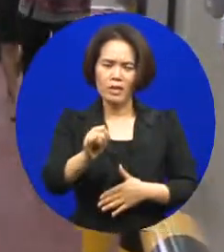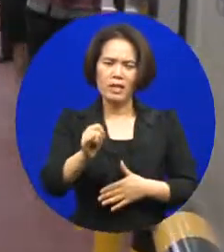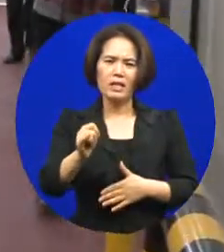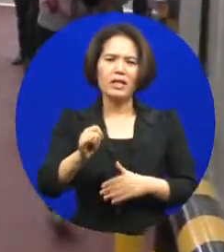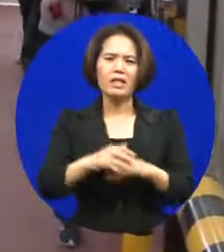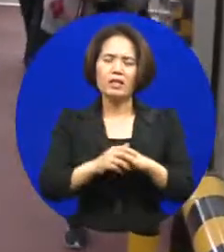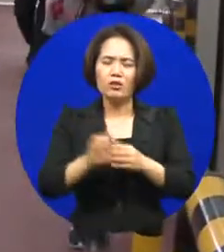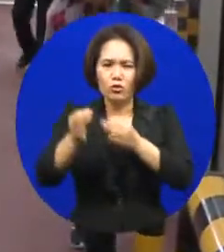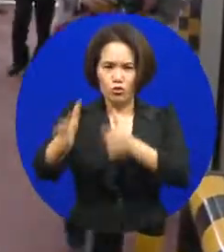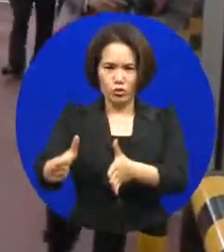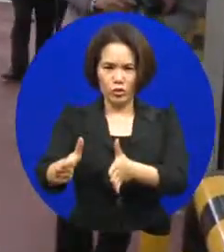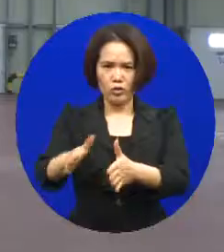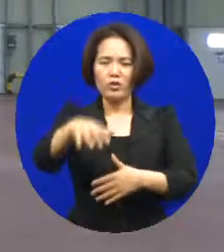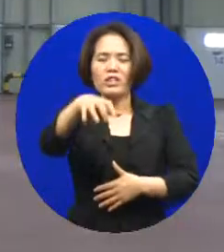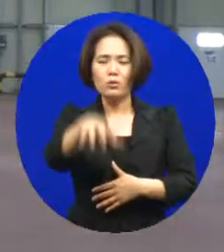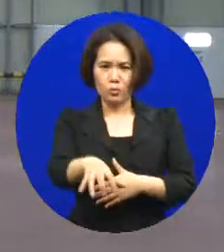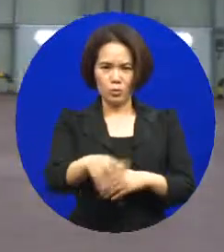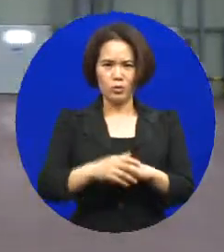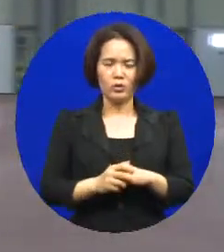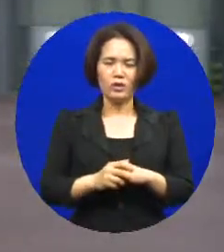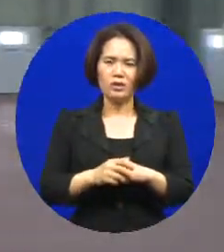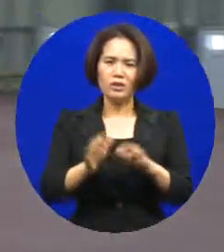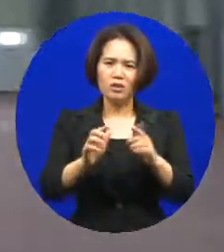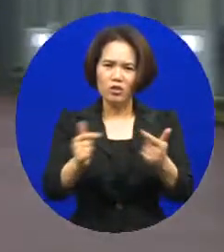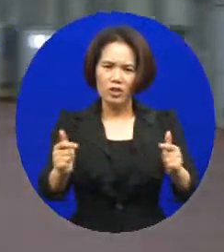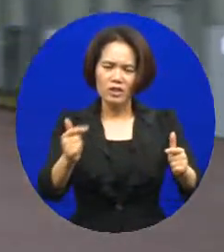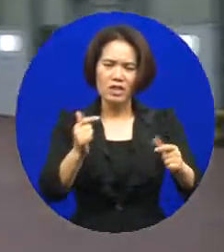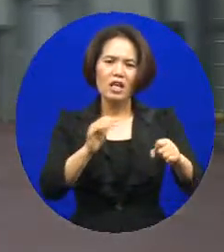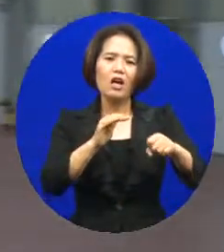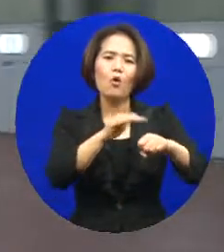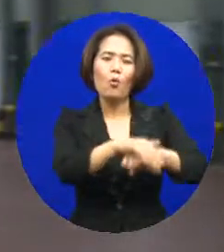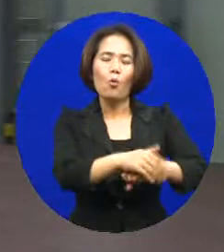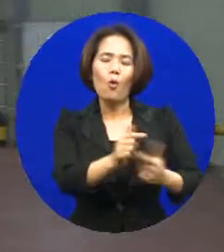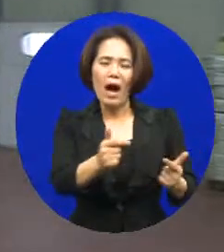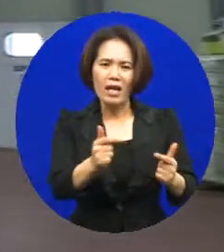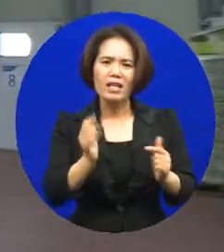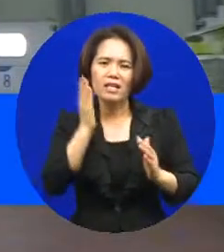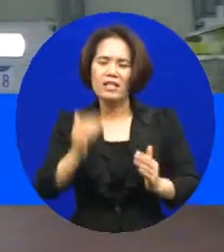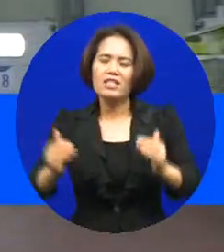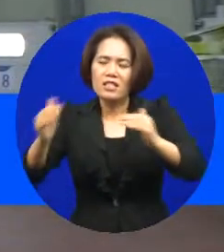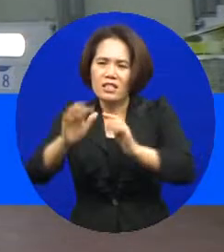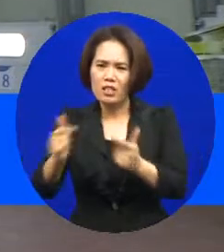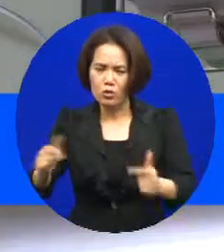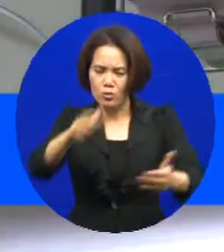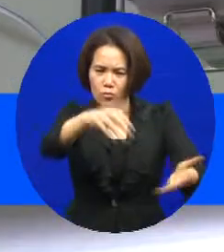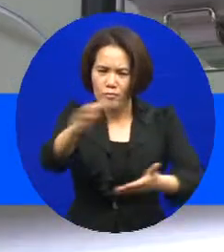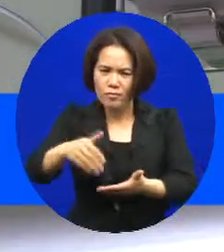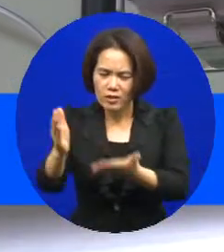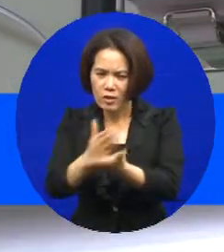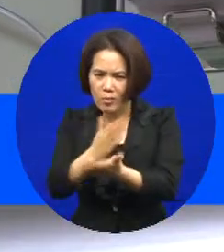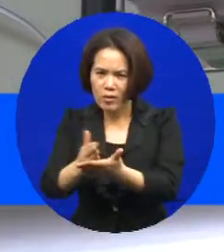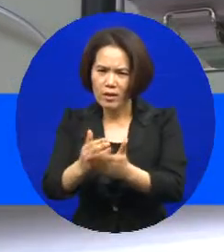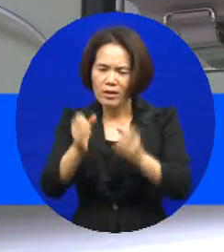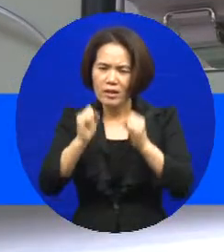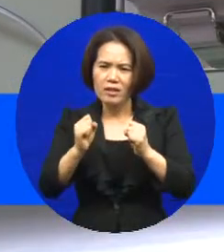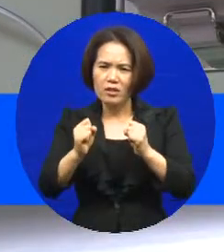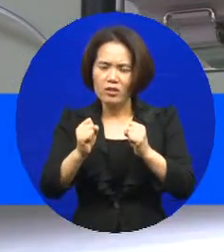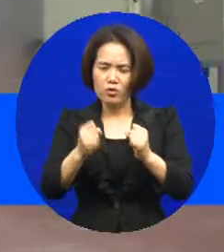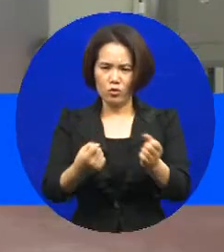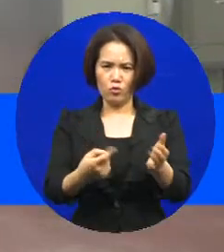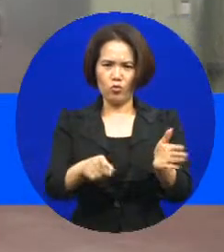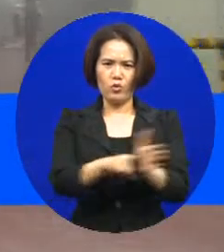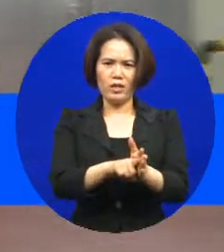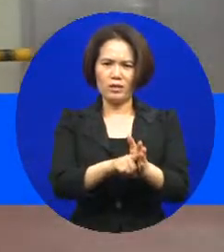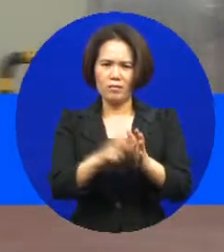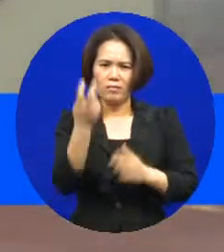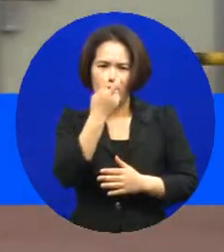원을 들여 완공한 농산물 산지 유통센터는 각종 과일과 채소 등을 집하, 선별한 후 신선도 유지를 위한